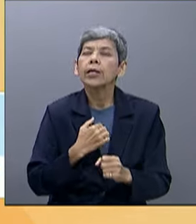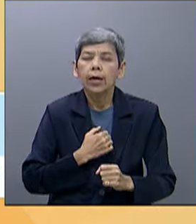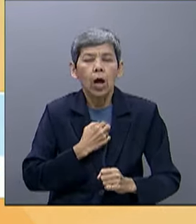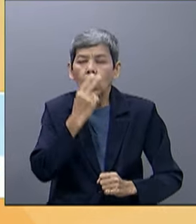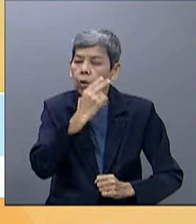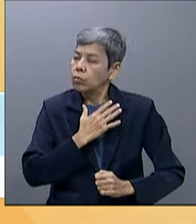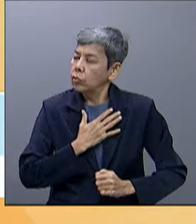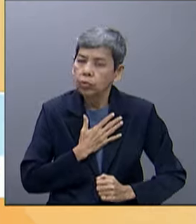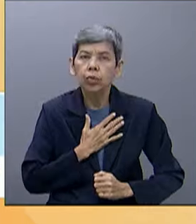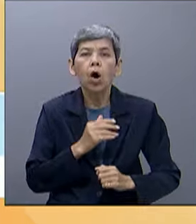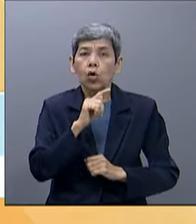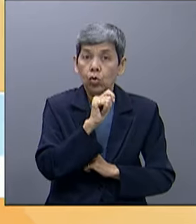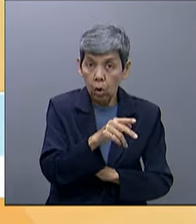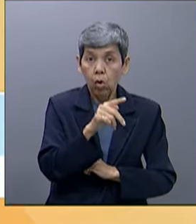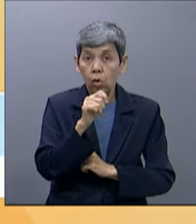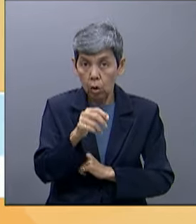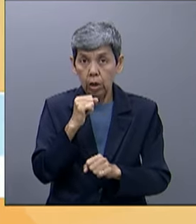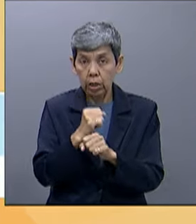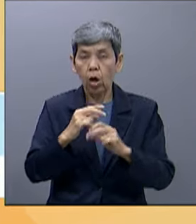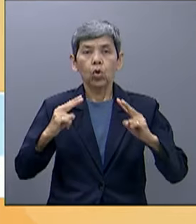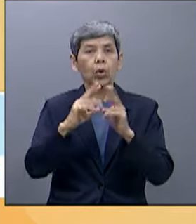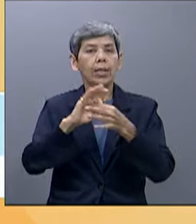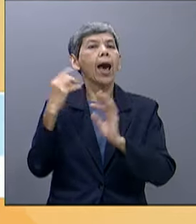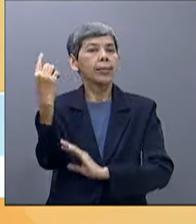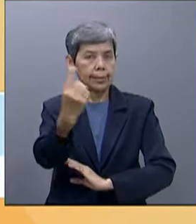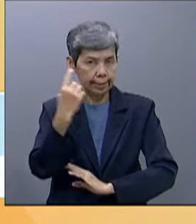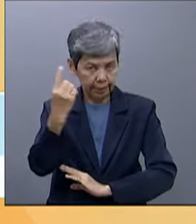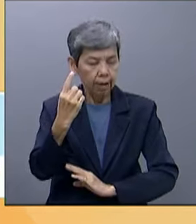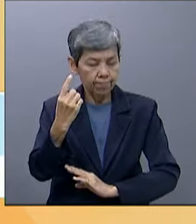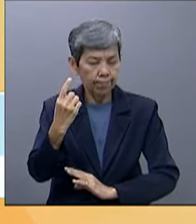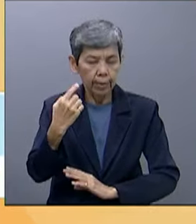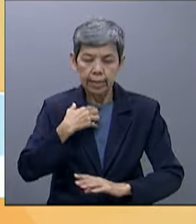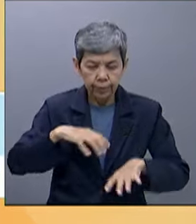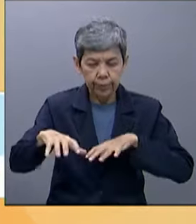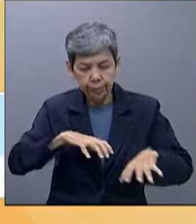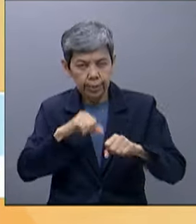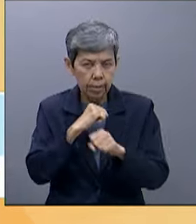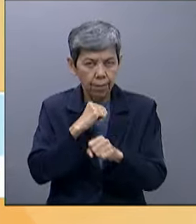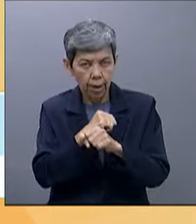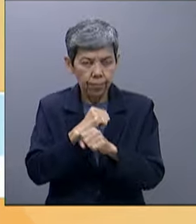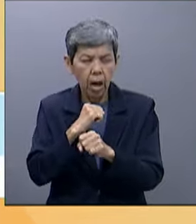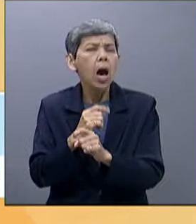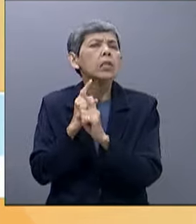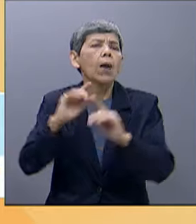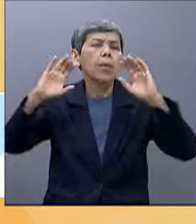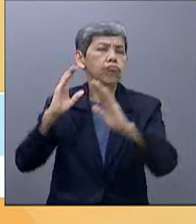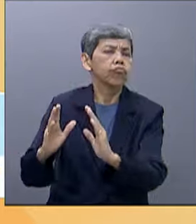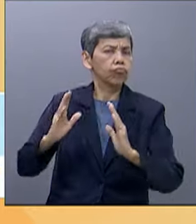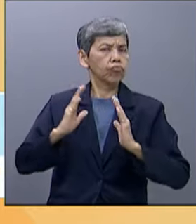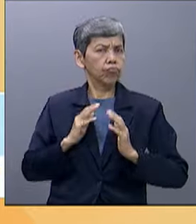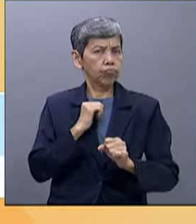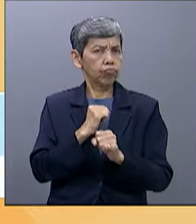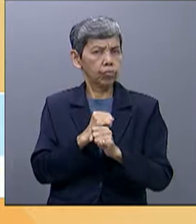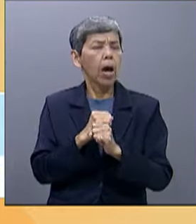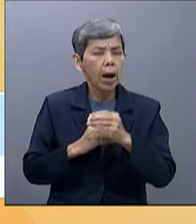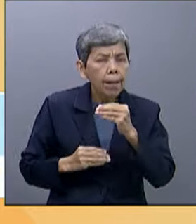ป็นกิจกรรมที่ทท.ที่กระทรวงท่องเที่ยวและกีฬานะคะได้ดำเนินนโยบายตามนโยบายของรัฐบาลว่าเพิ่ม